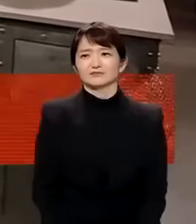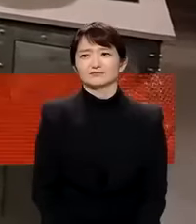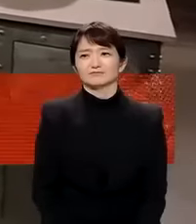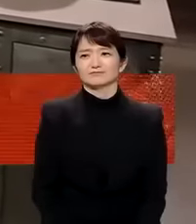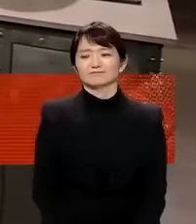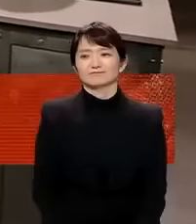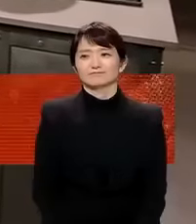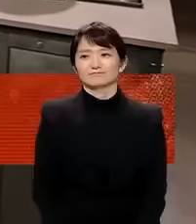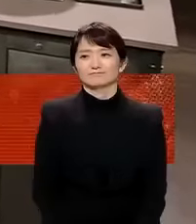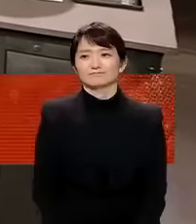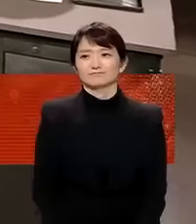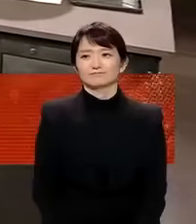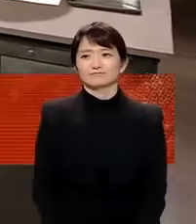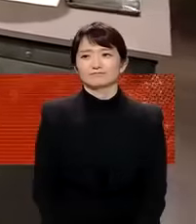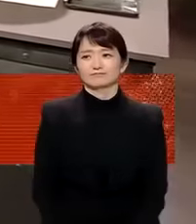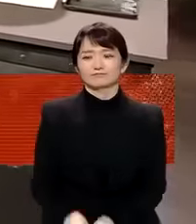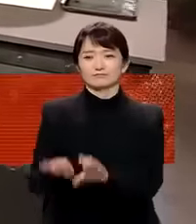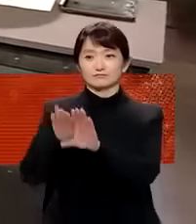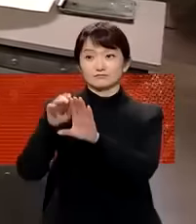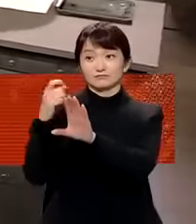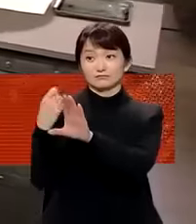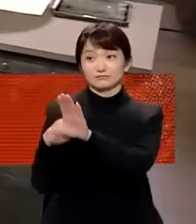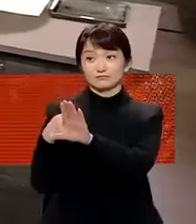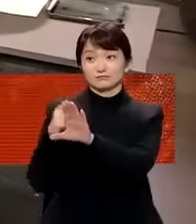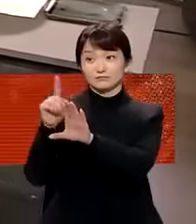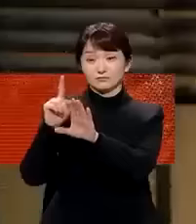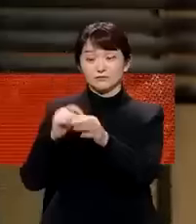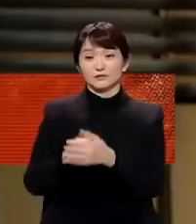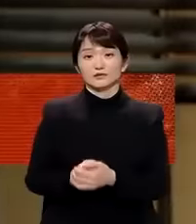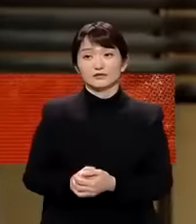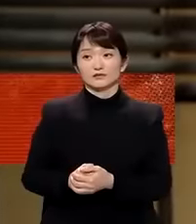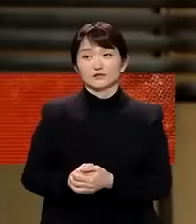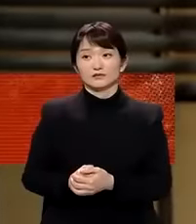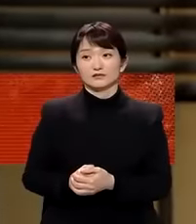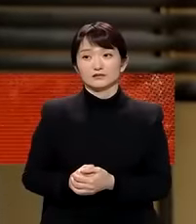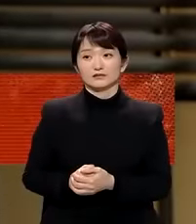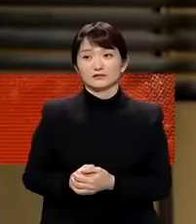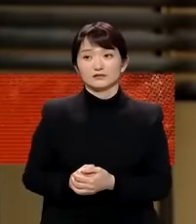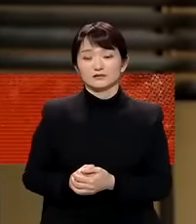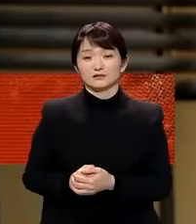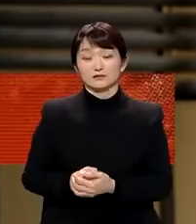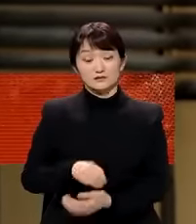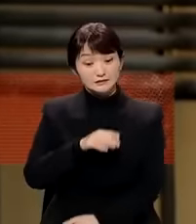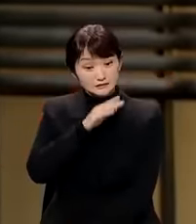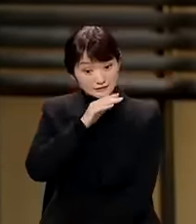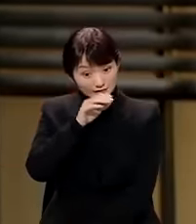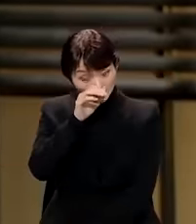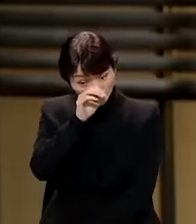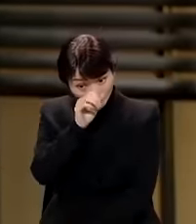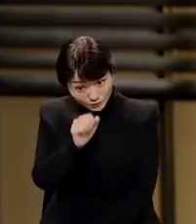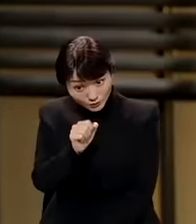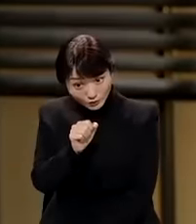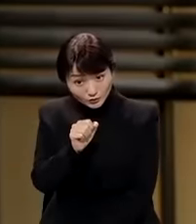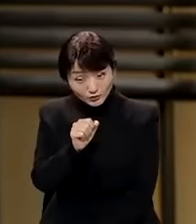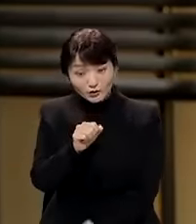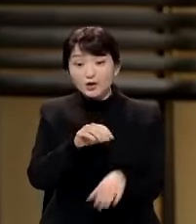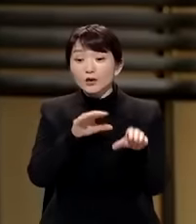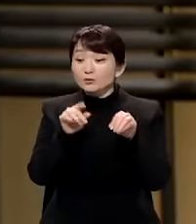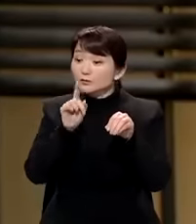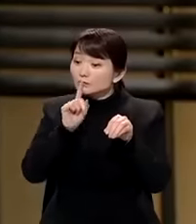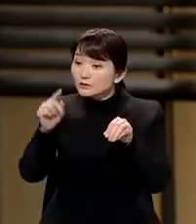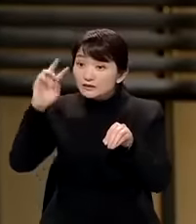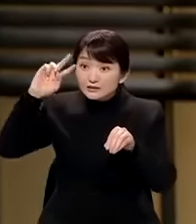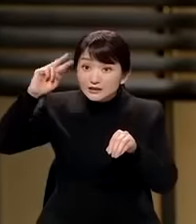그렇게 뚝뚝 두들기면서 무뚝뚝하게 얘기하지도 않고 정말 좋게 혹시 착각하셔서 가져가실 수도 있으니까 확인 좀 해 달라 그랬대요